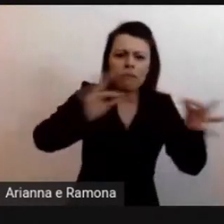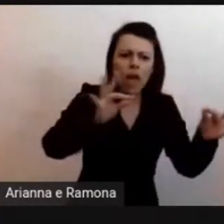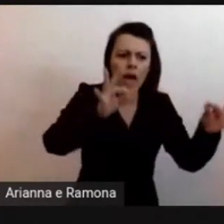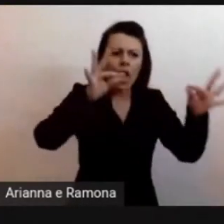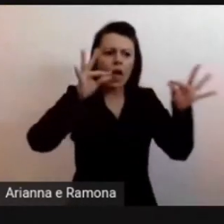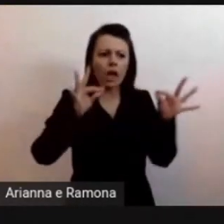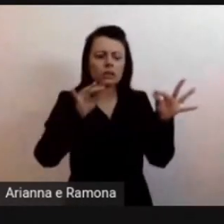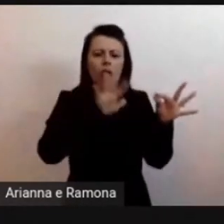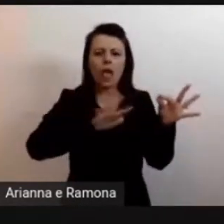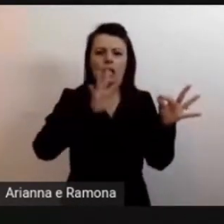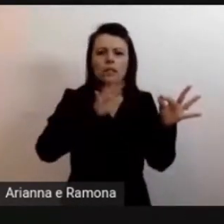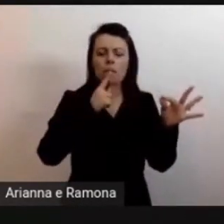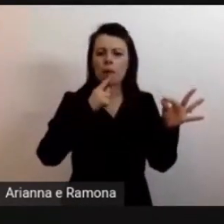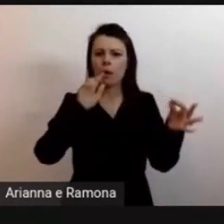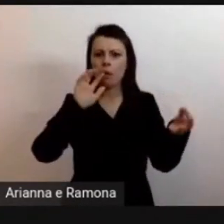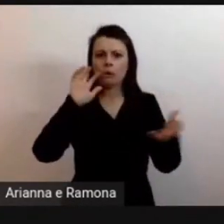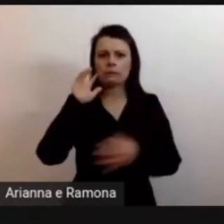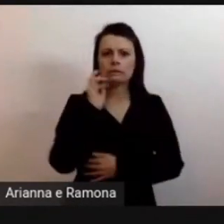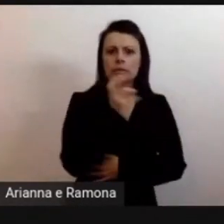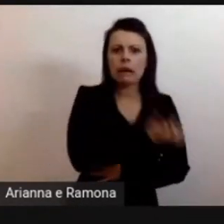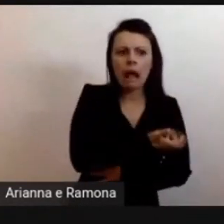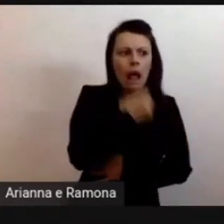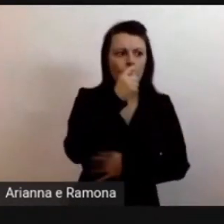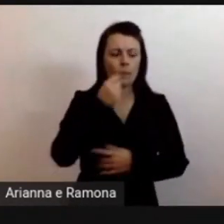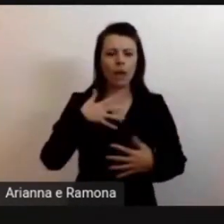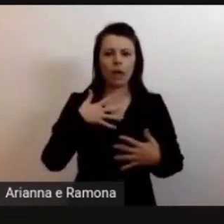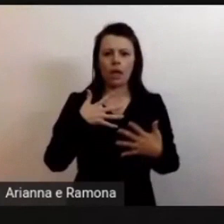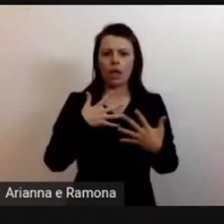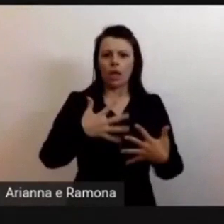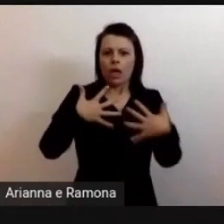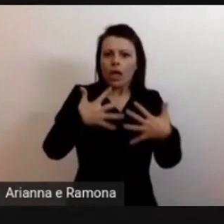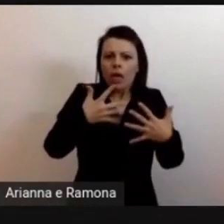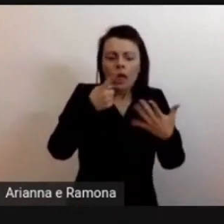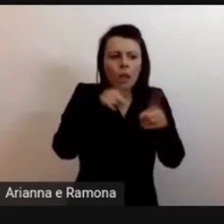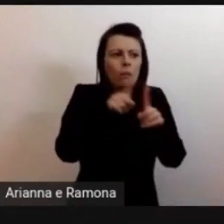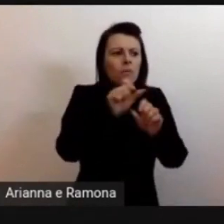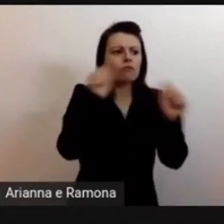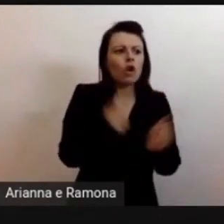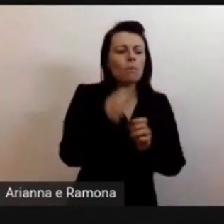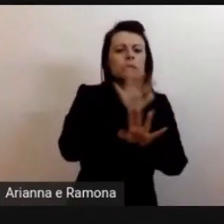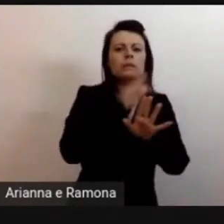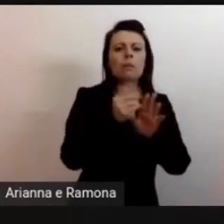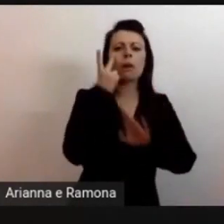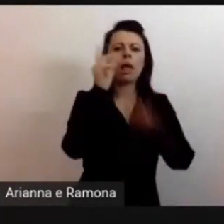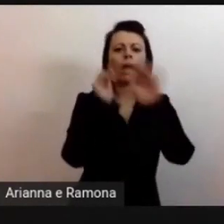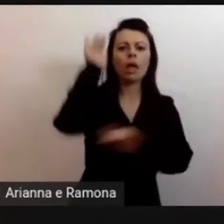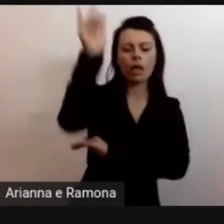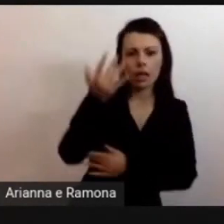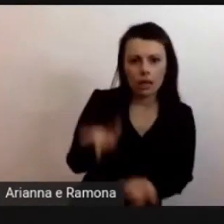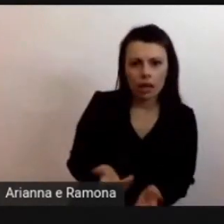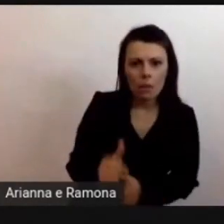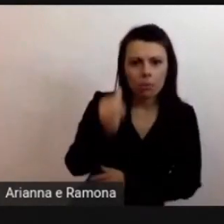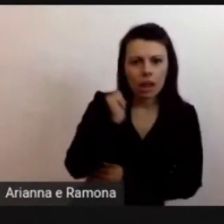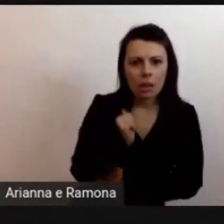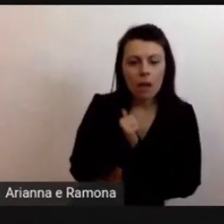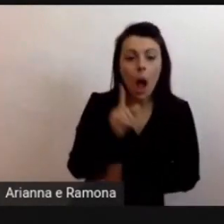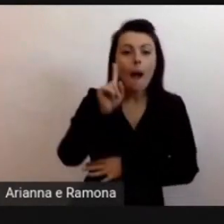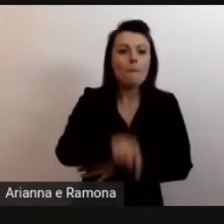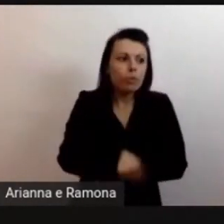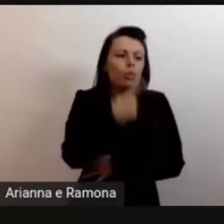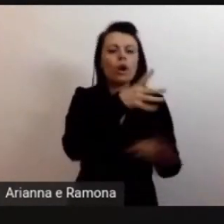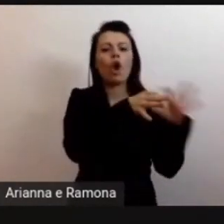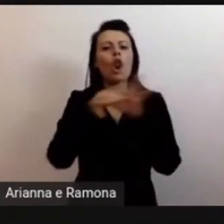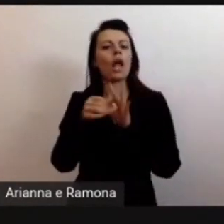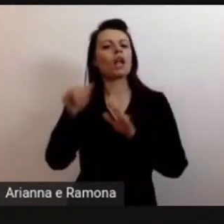incredibili politiche o inquietanti e assumono delle nuove valenze anche rispetto al nostro mondo che aiuto dell'arte